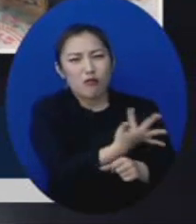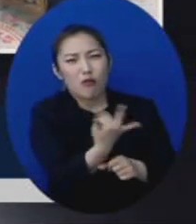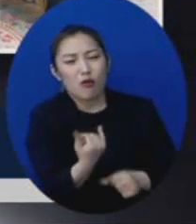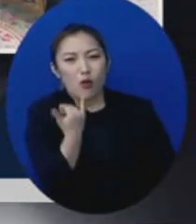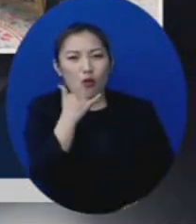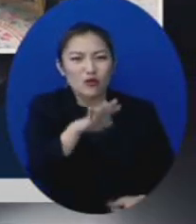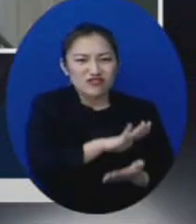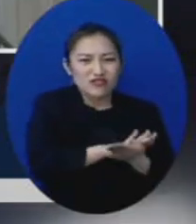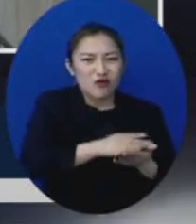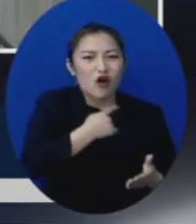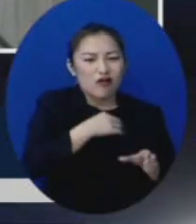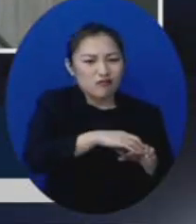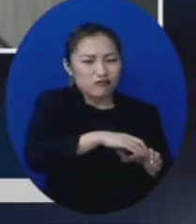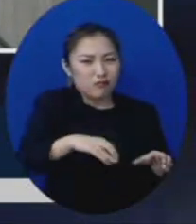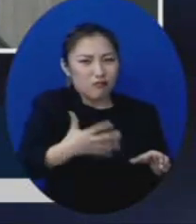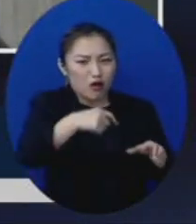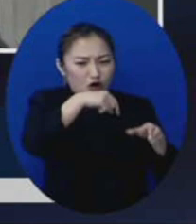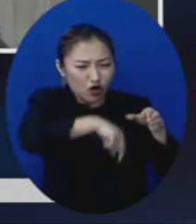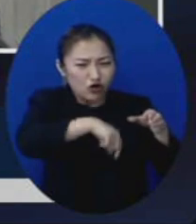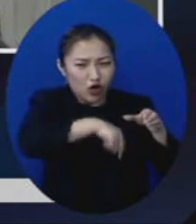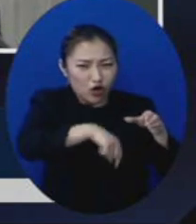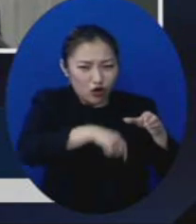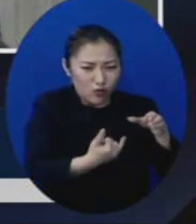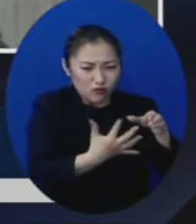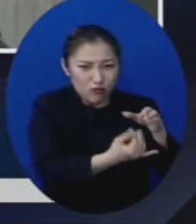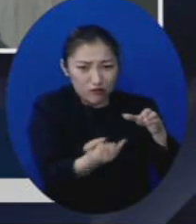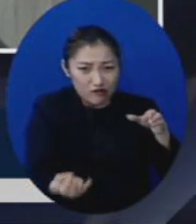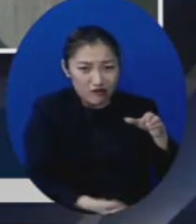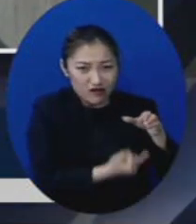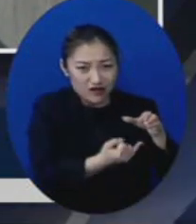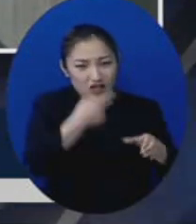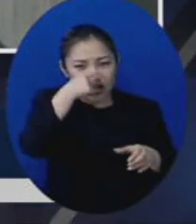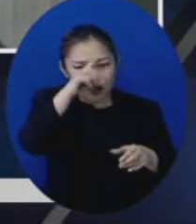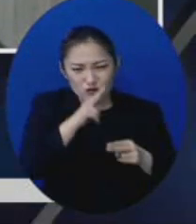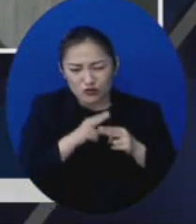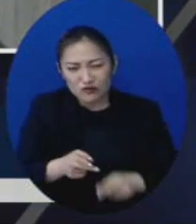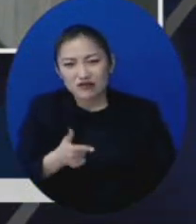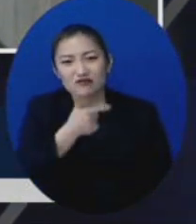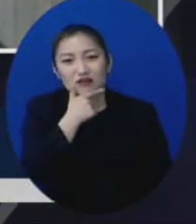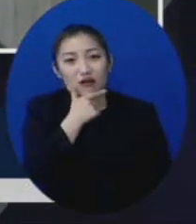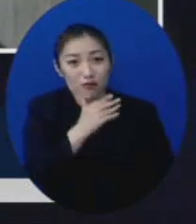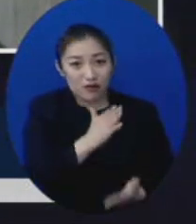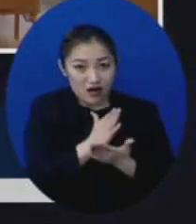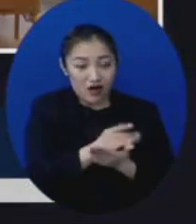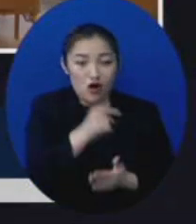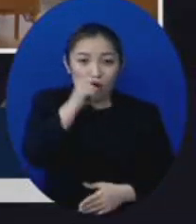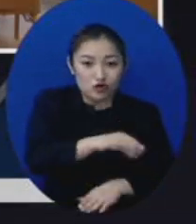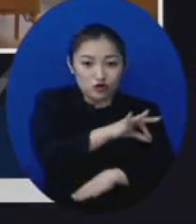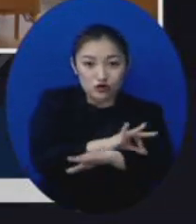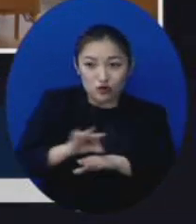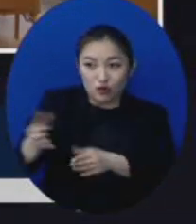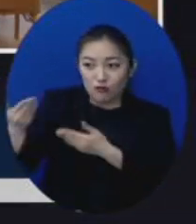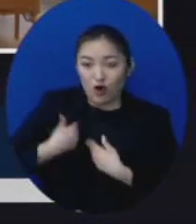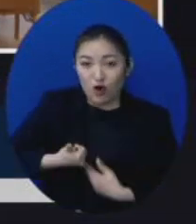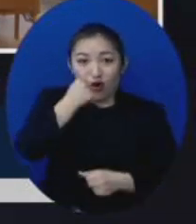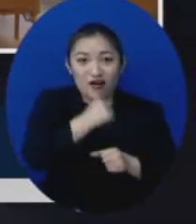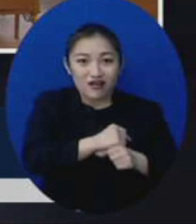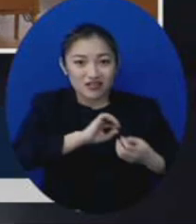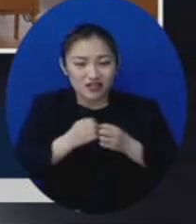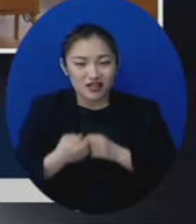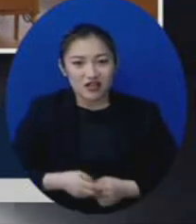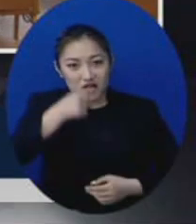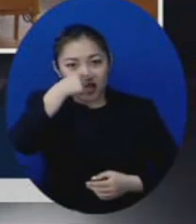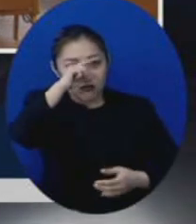хуучирч муудан, байнга усаалдаг болсон нь эрүүл мэндийн тусламж үйлчлэгийг үзүүлэхэд хүндрэл учруулж байна. Тэгвэл энэ удаагийн төсөл хэрэгжснээр тус эмнэлгийн эрүүл ахуйн орчинд